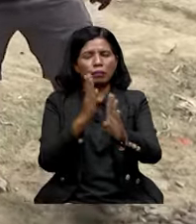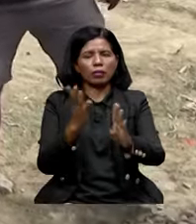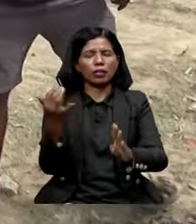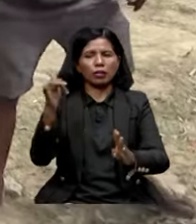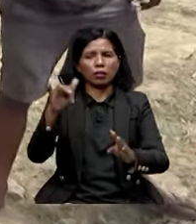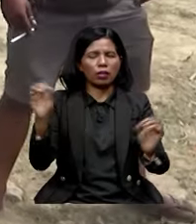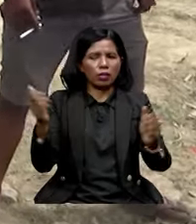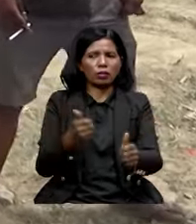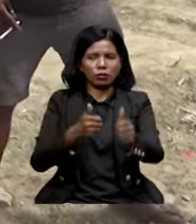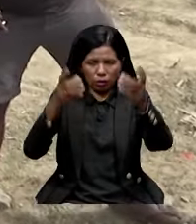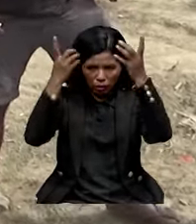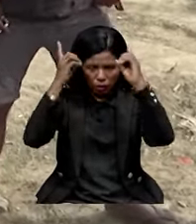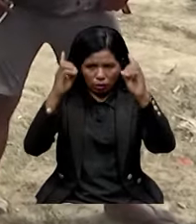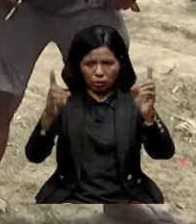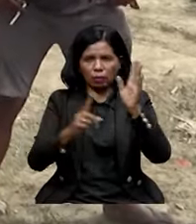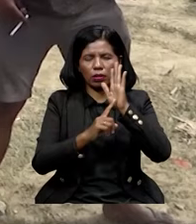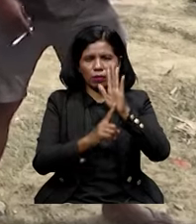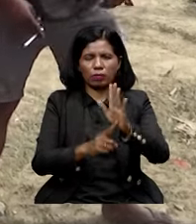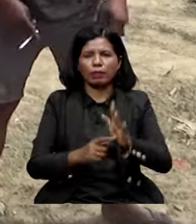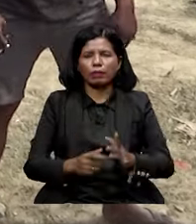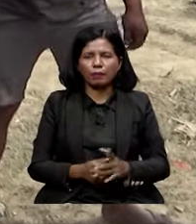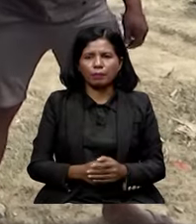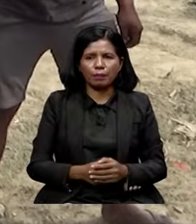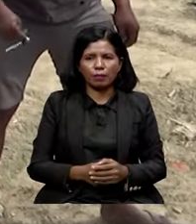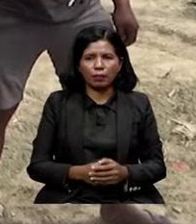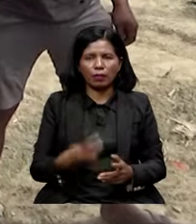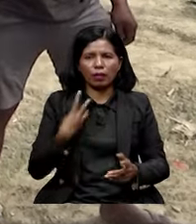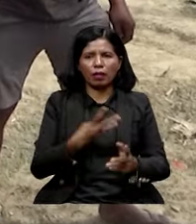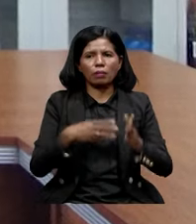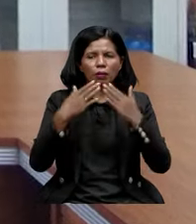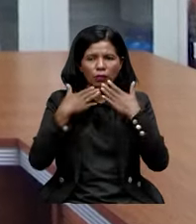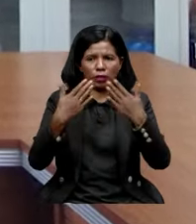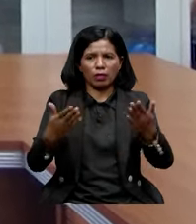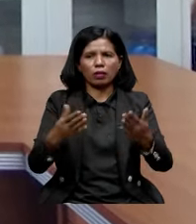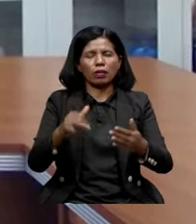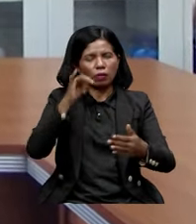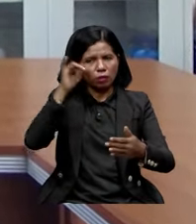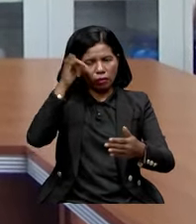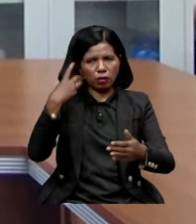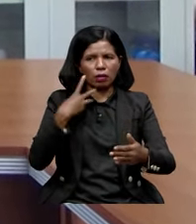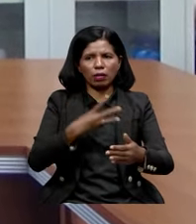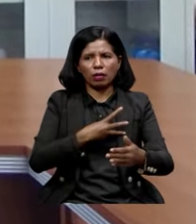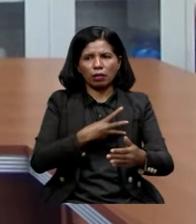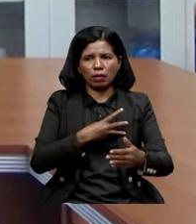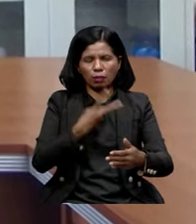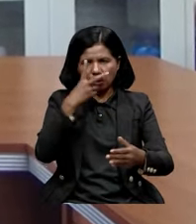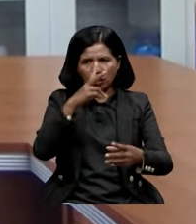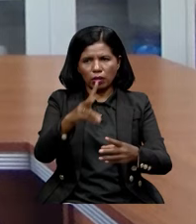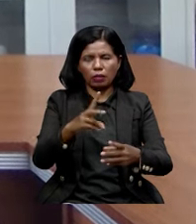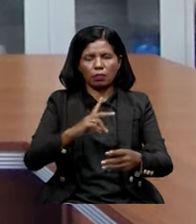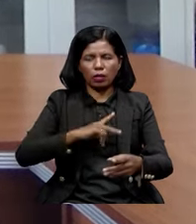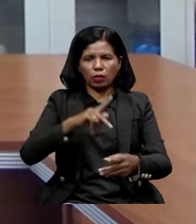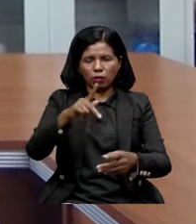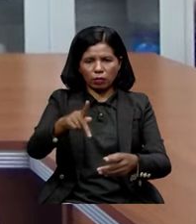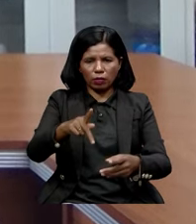la cumpri de si jaun lebe fosayona. Para mana ana de adesi, si no me la fama y orca seguimos a mi usi kalau cek poin bana los palos que